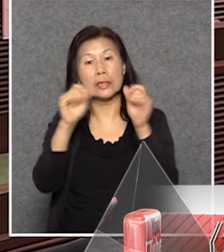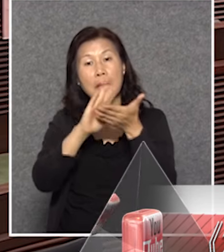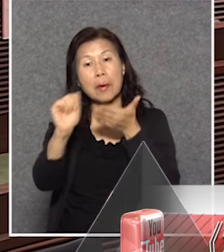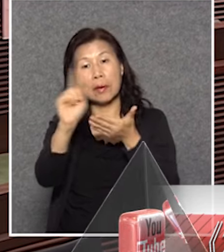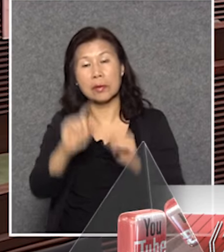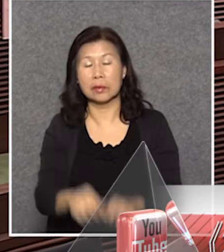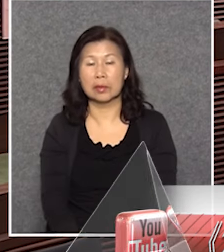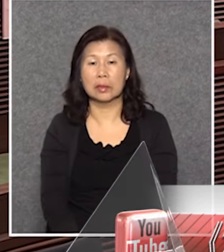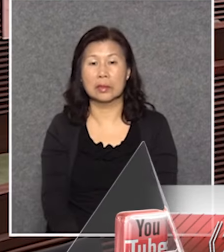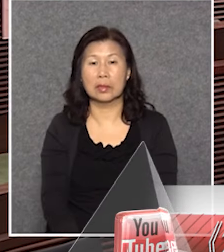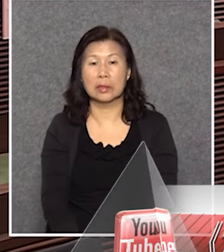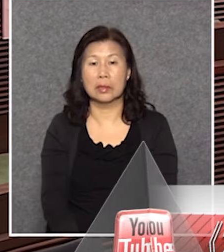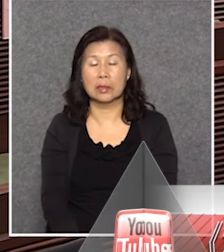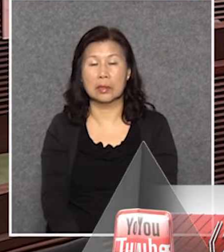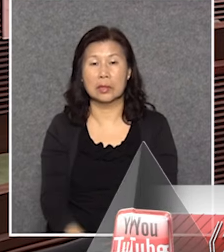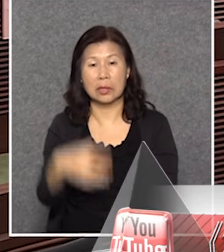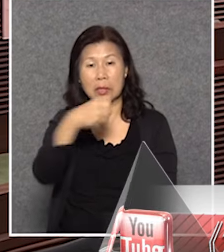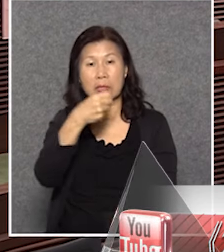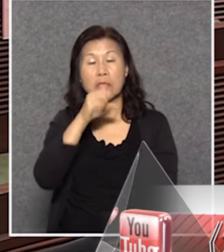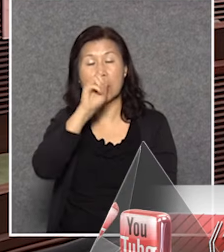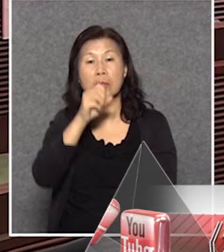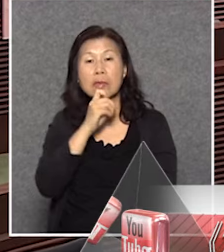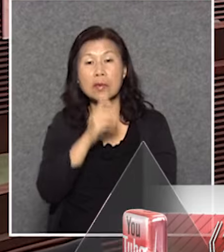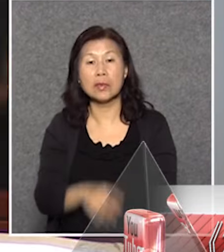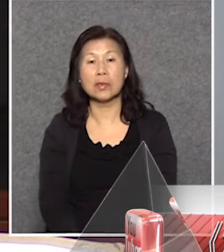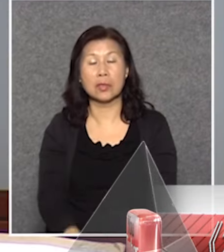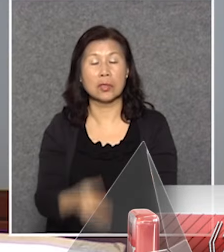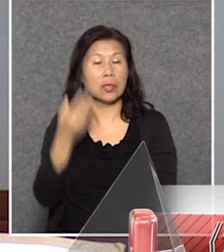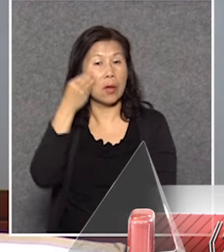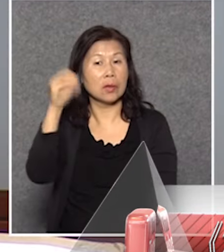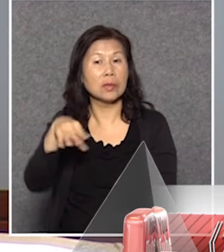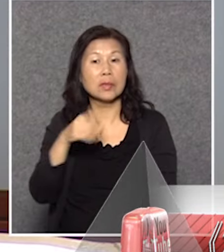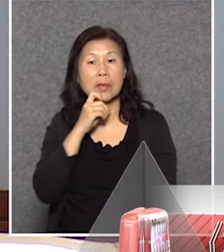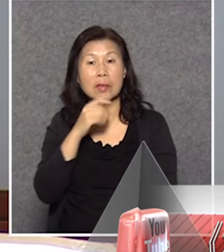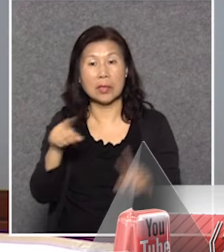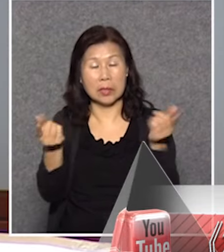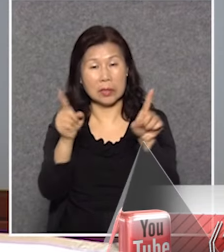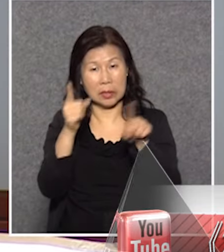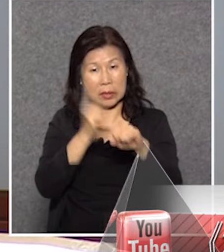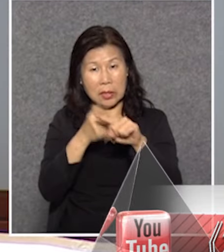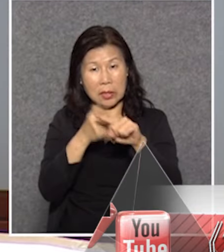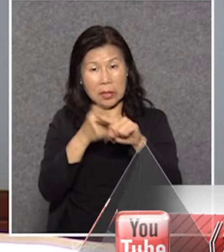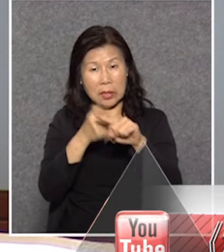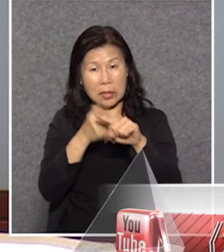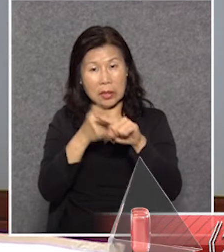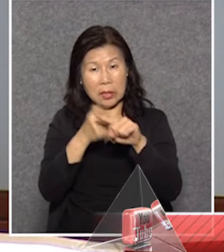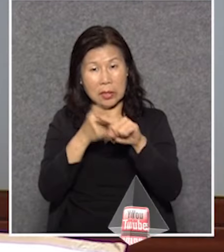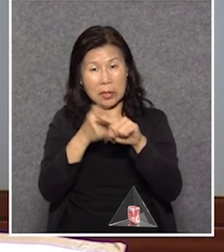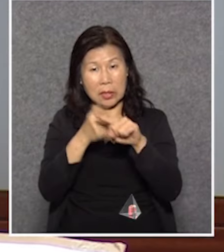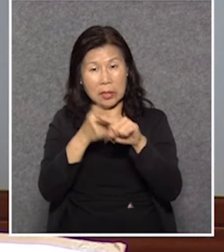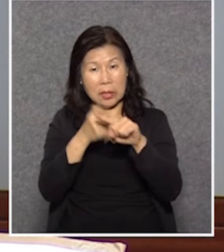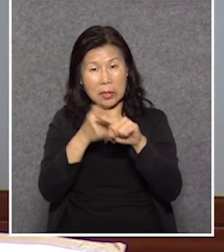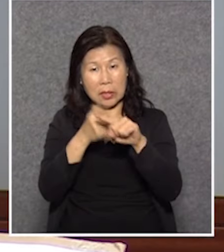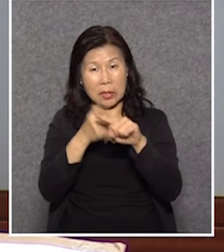對陳建波 主席講嘅 有冒認？ 你唔使怒氣，主席講話未必一定係事實嚟嘅，我講嘅未必係事實嚟嘅。 議事規